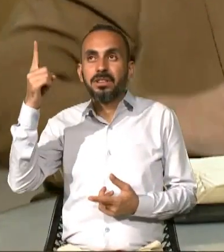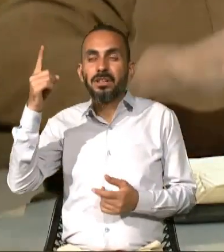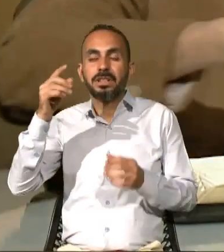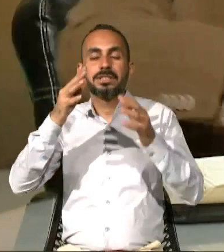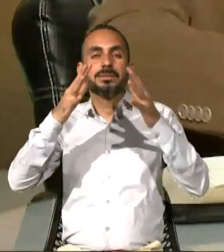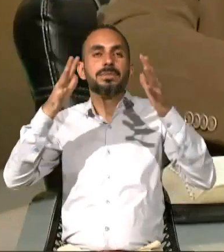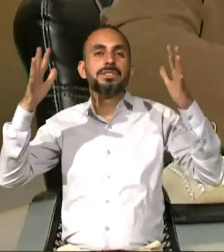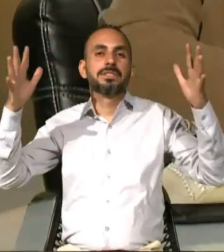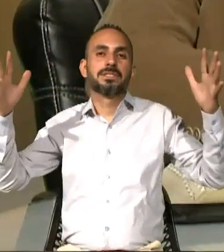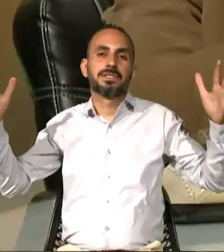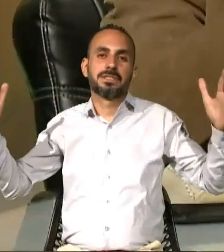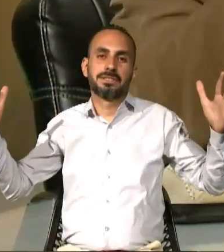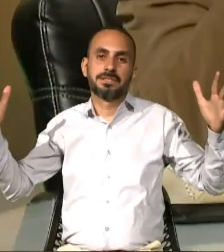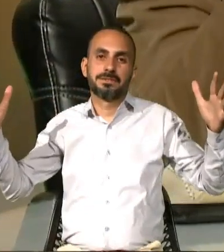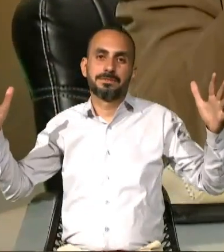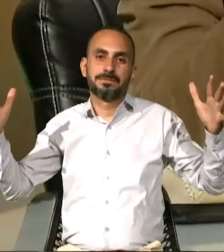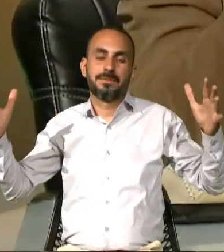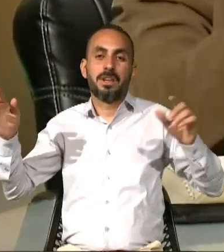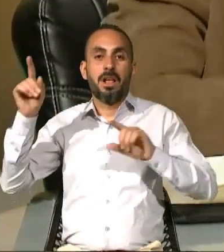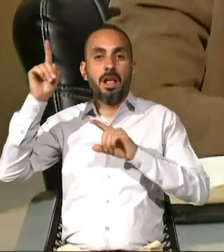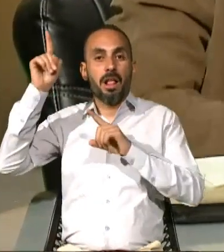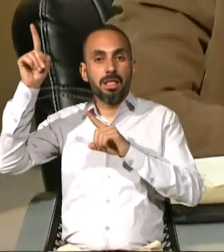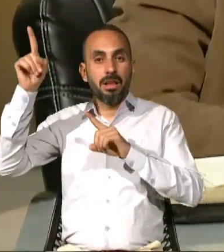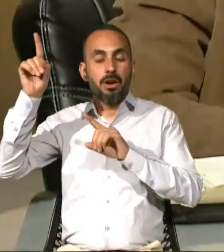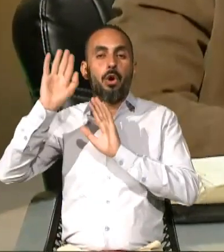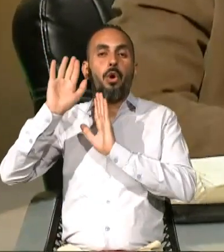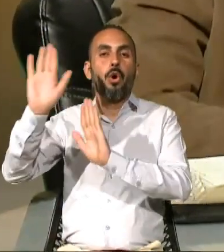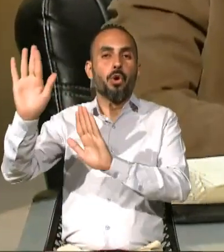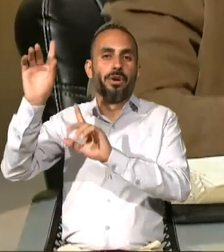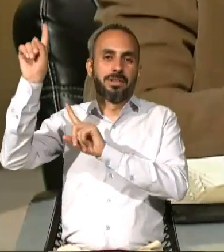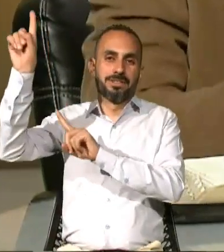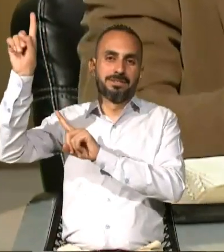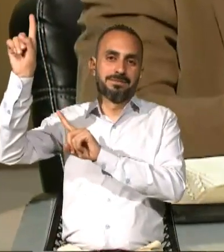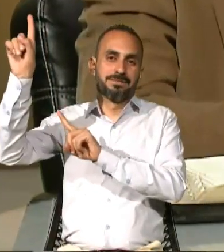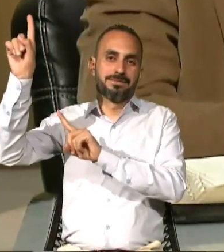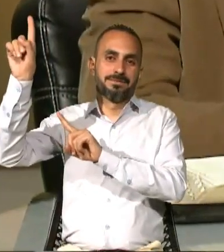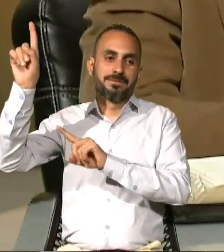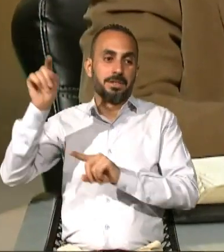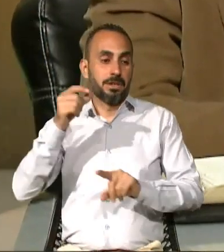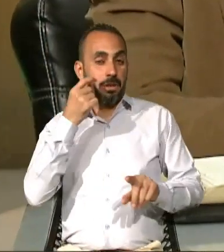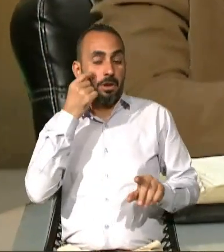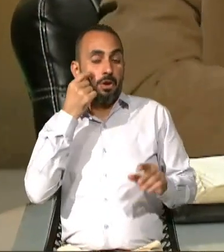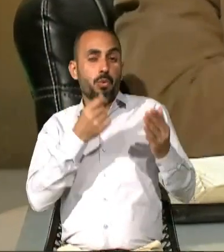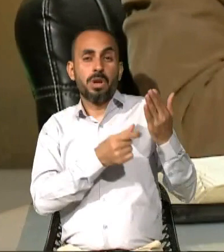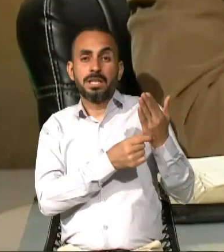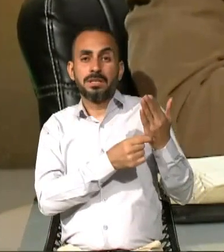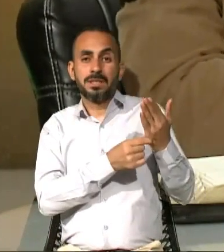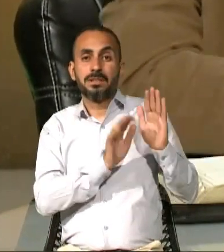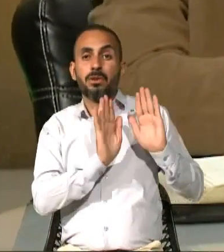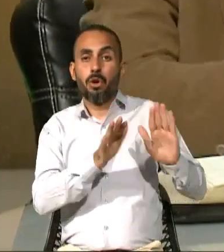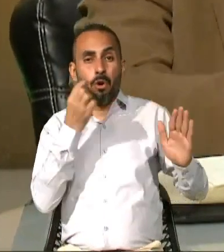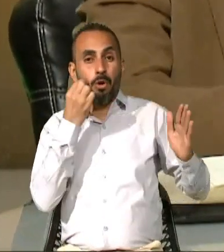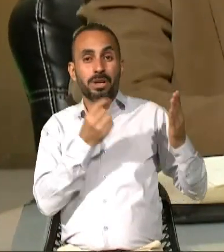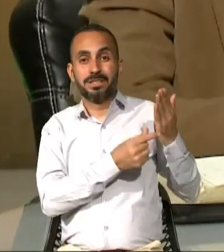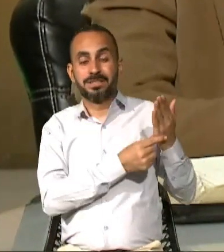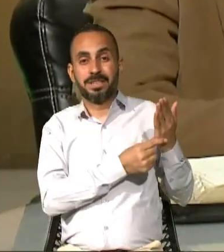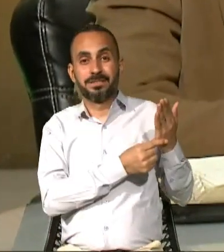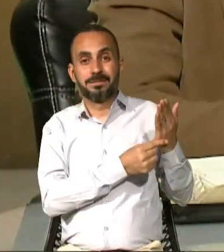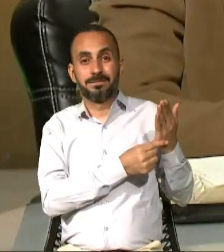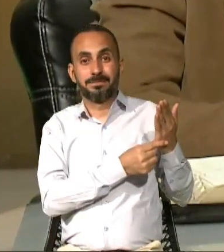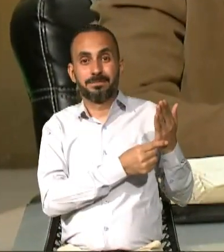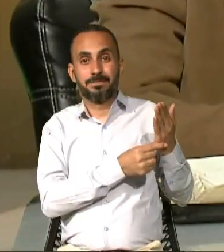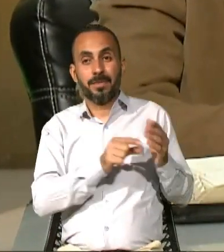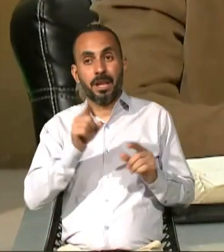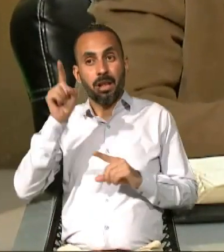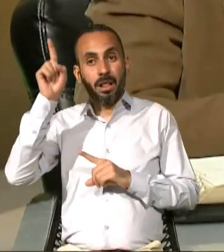اتبسط. يبقى الله هو الله ويبقى الانسان هو الانسان. ما جعله